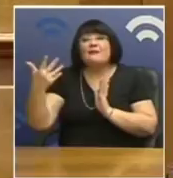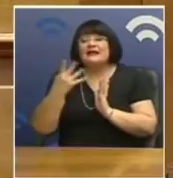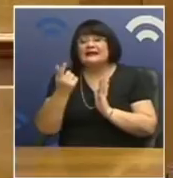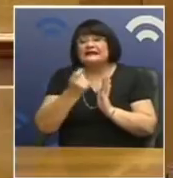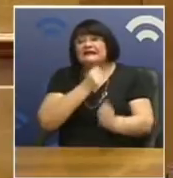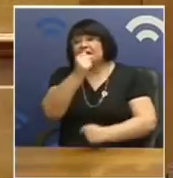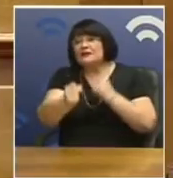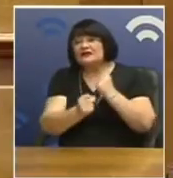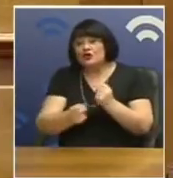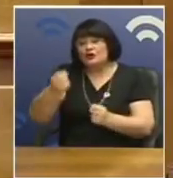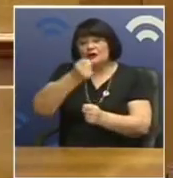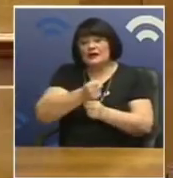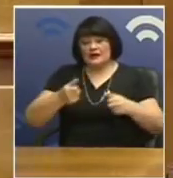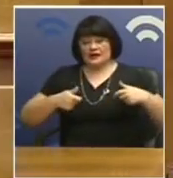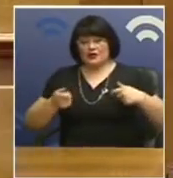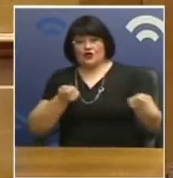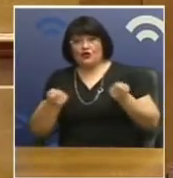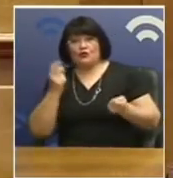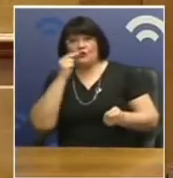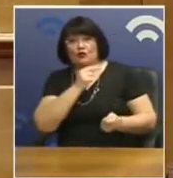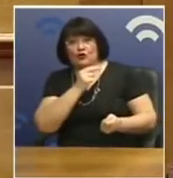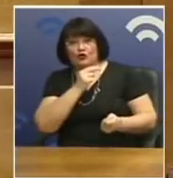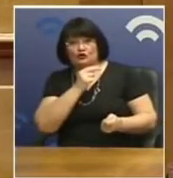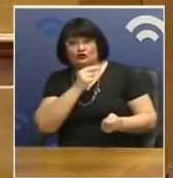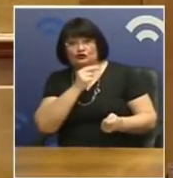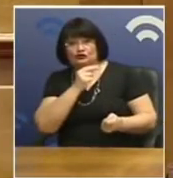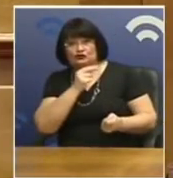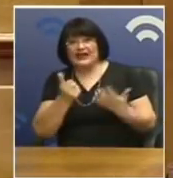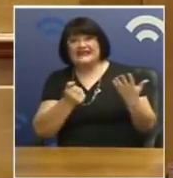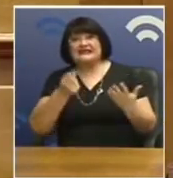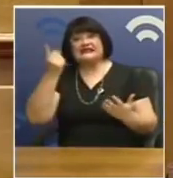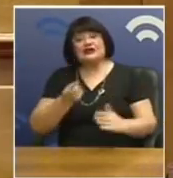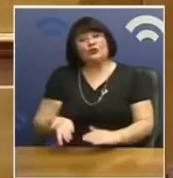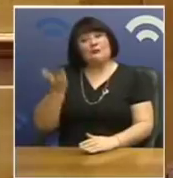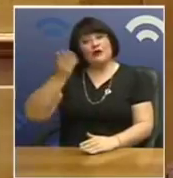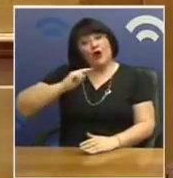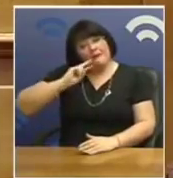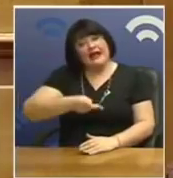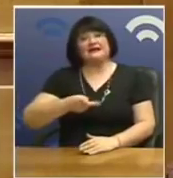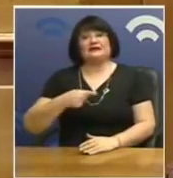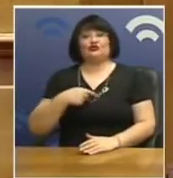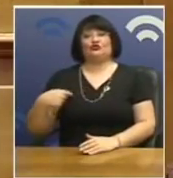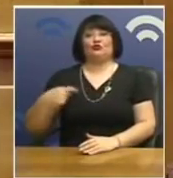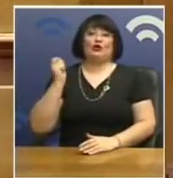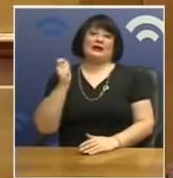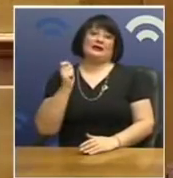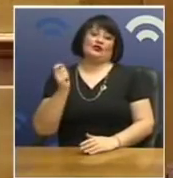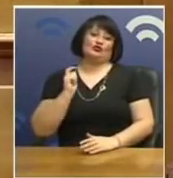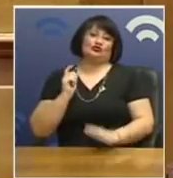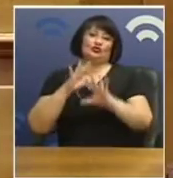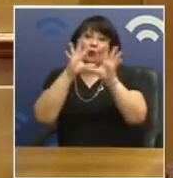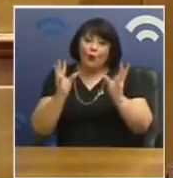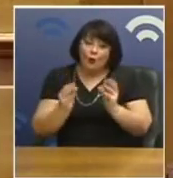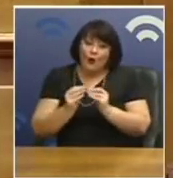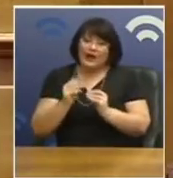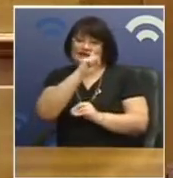Πρωθυπουργός. Απάντησα στις 8, πάνω από 60%. Και βεβαίως απάντησα σε όλες τις